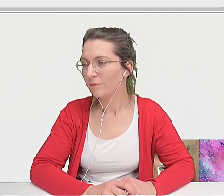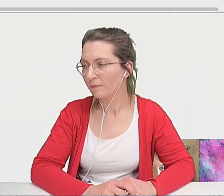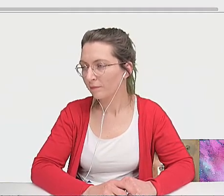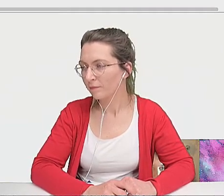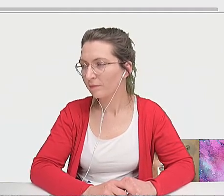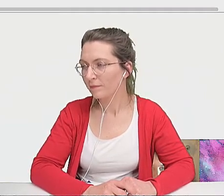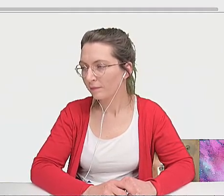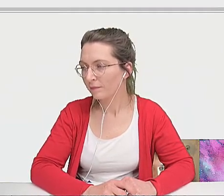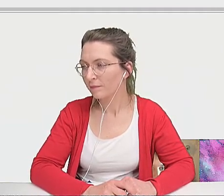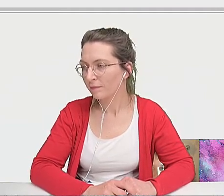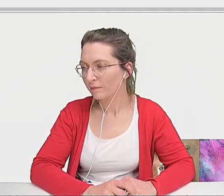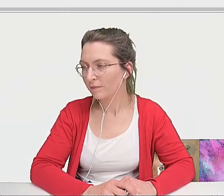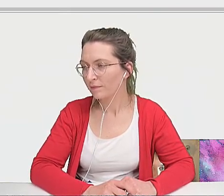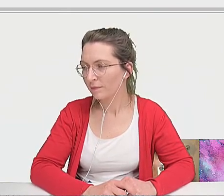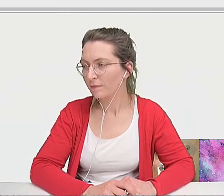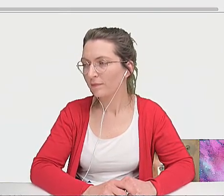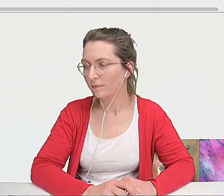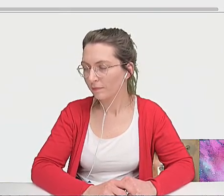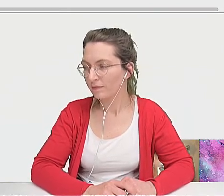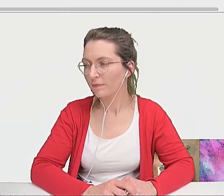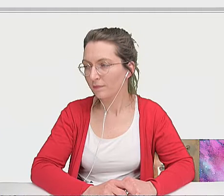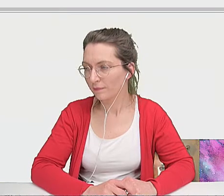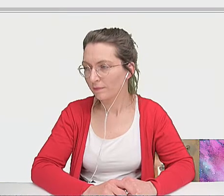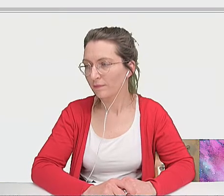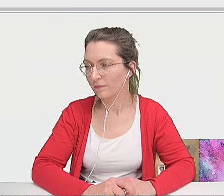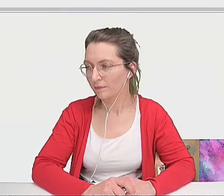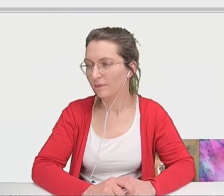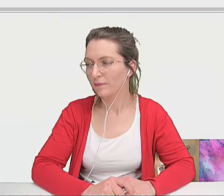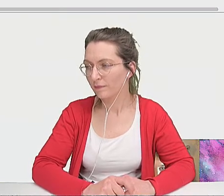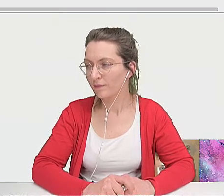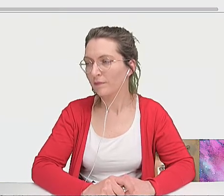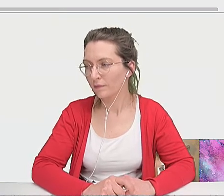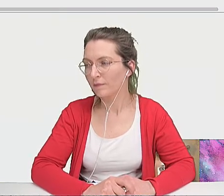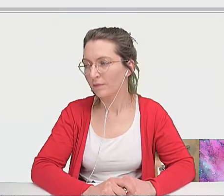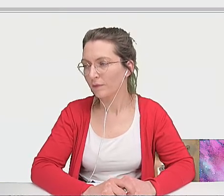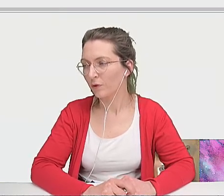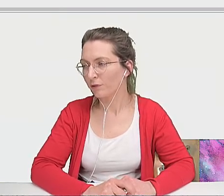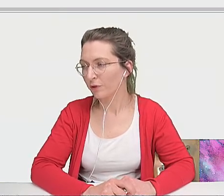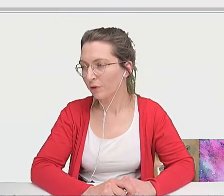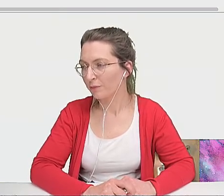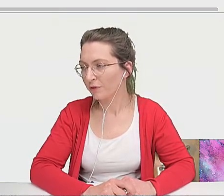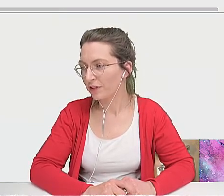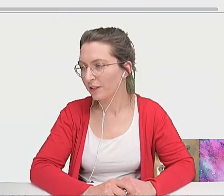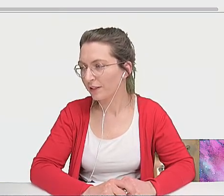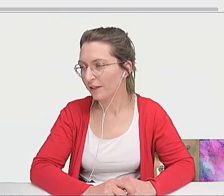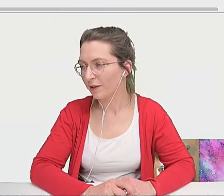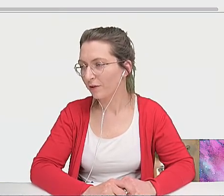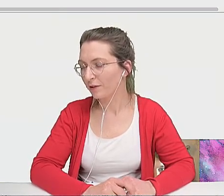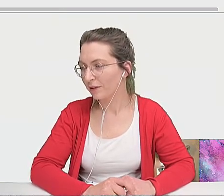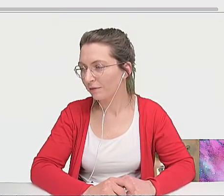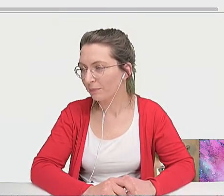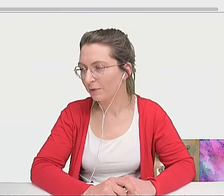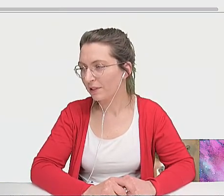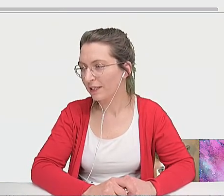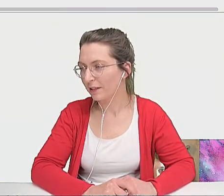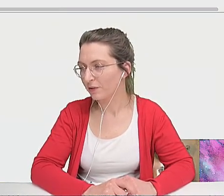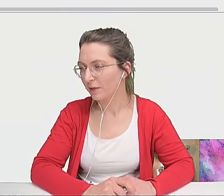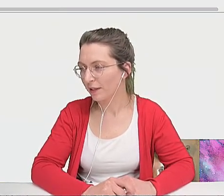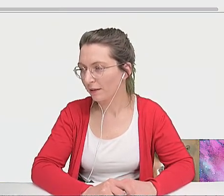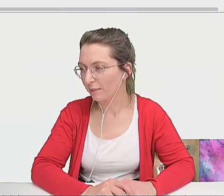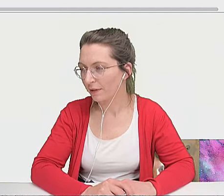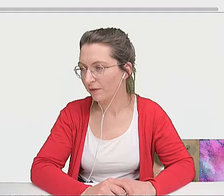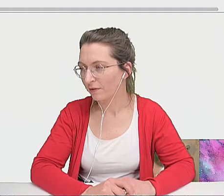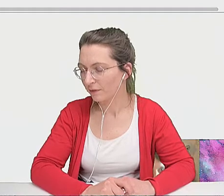Befehle als Bausteine hier in das Programm rein. Mhm. Und die verknüpfen sich, die dann auch wie